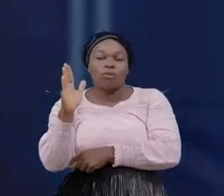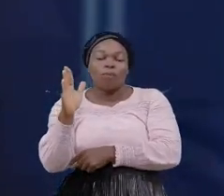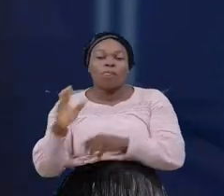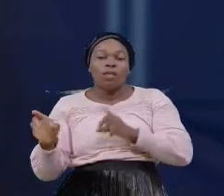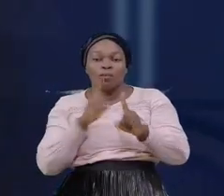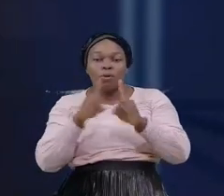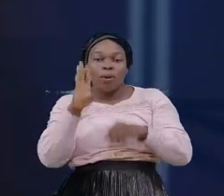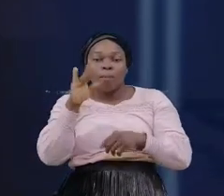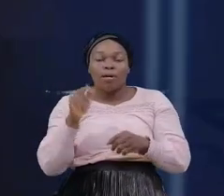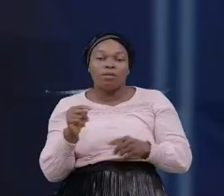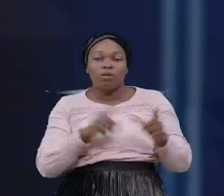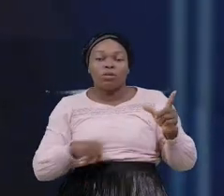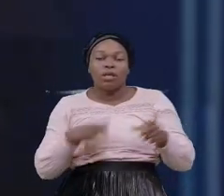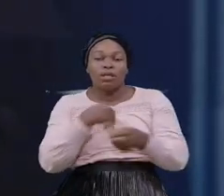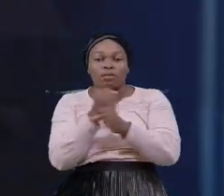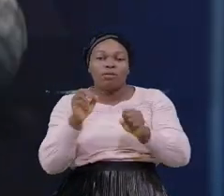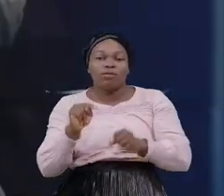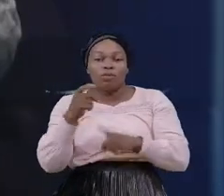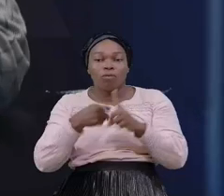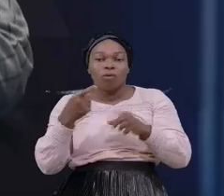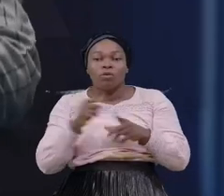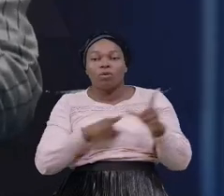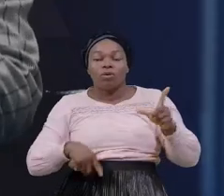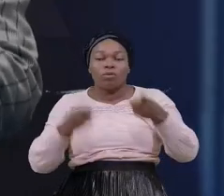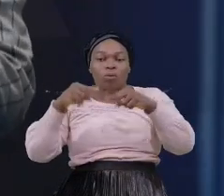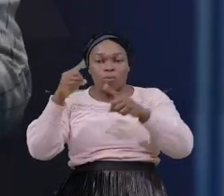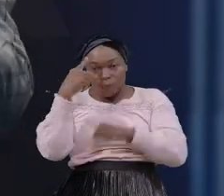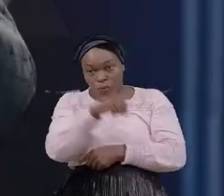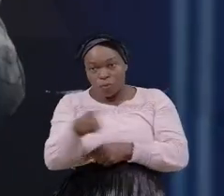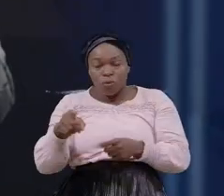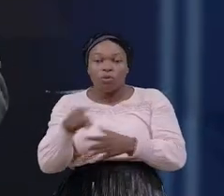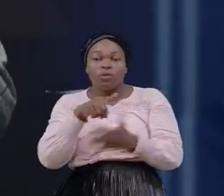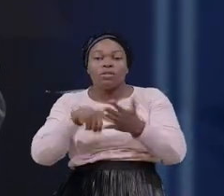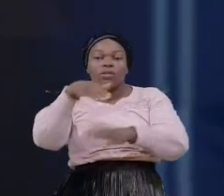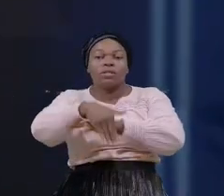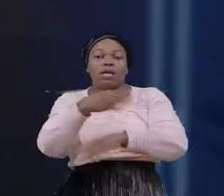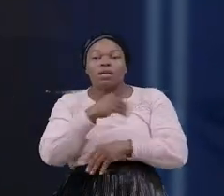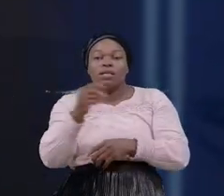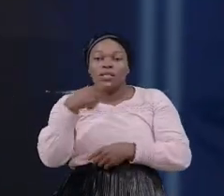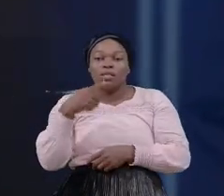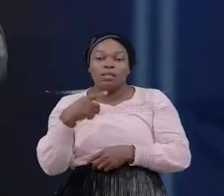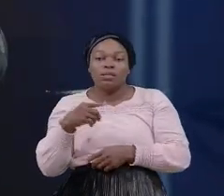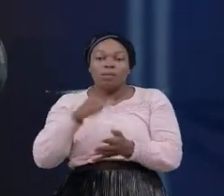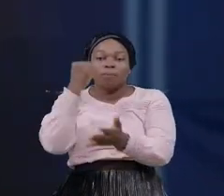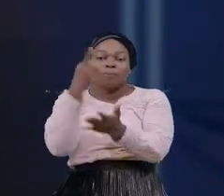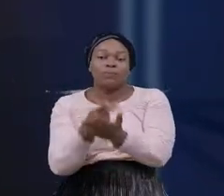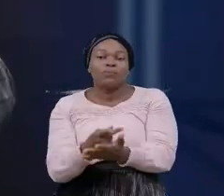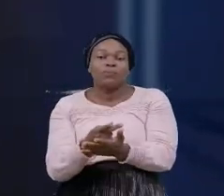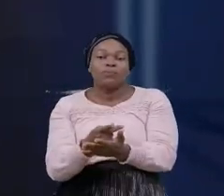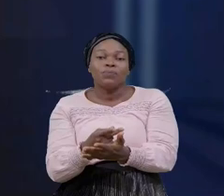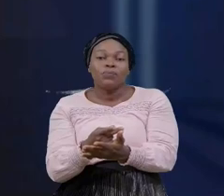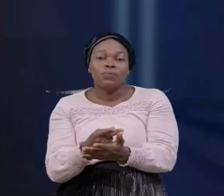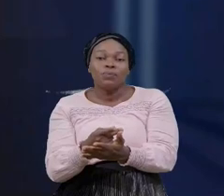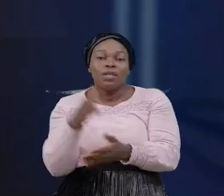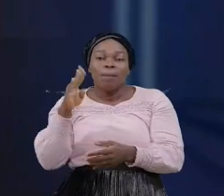le salut du Seigneur, c'est ce qui vous viendra ce soir. Et c'est dit que nous